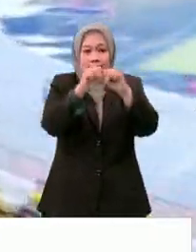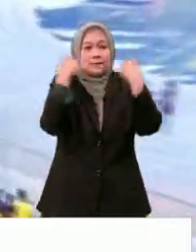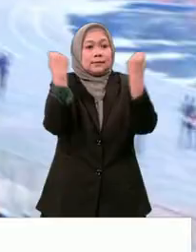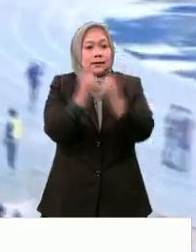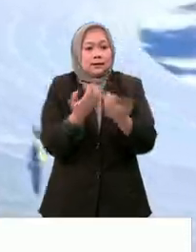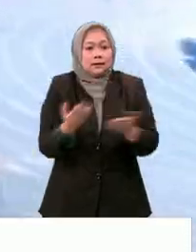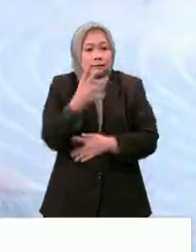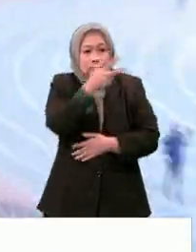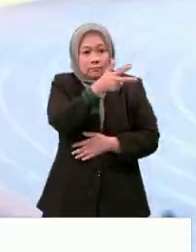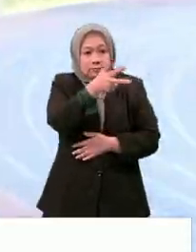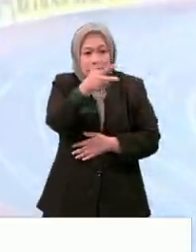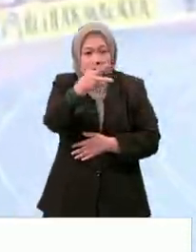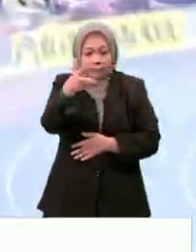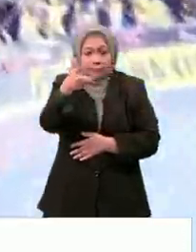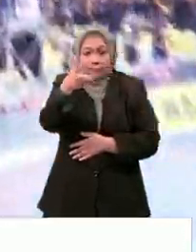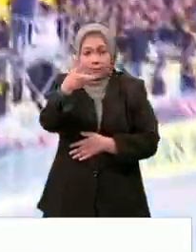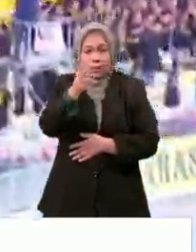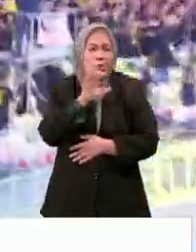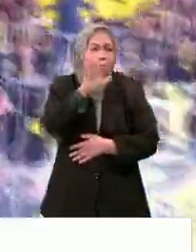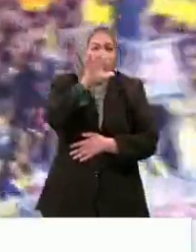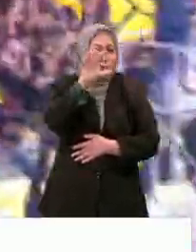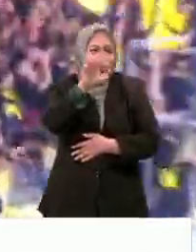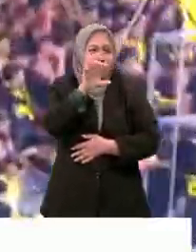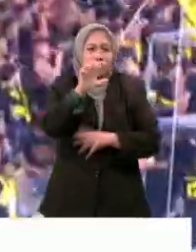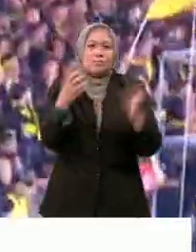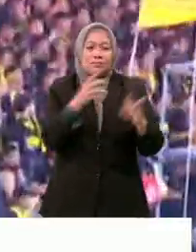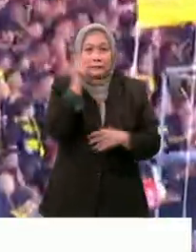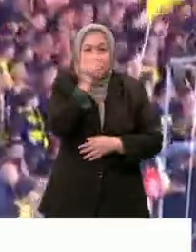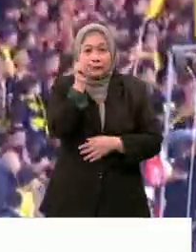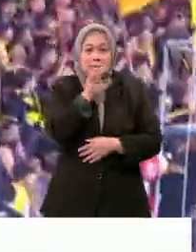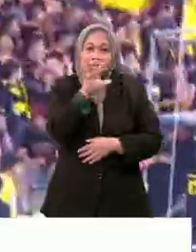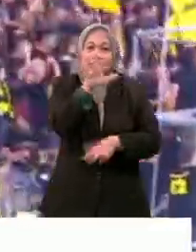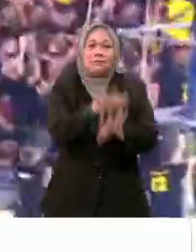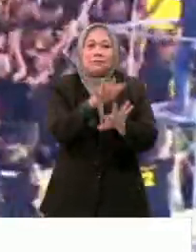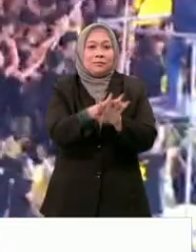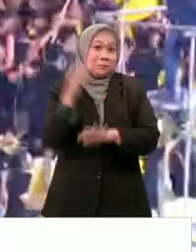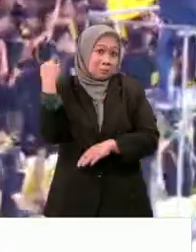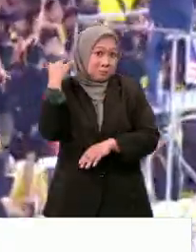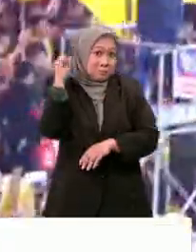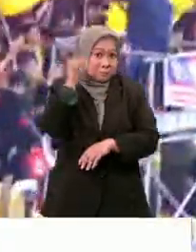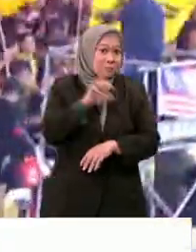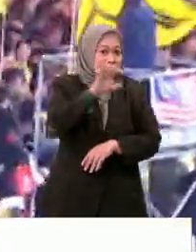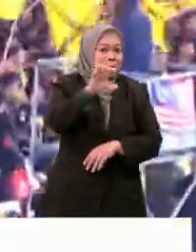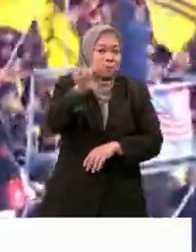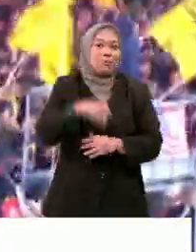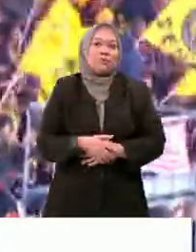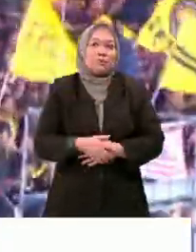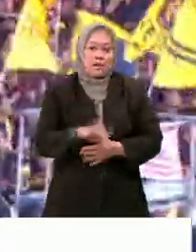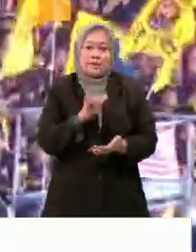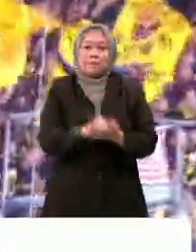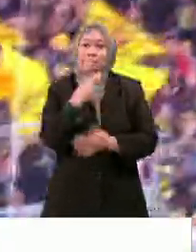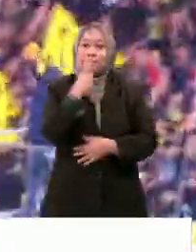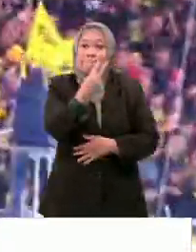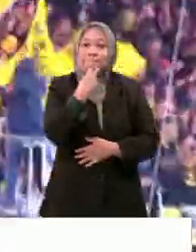akan dengarkan kepada anda sorakannya. Beginilah sorakannya. Seperti anda dengar. Begitulah.